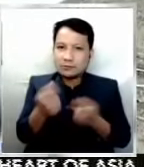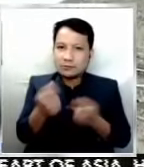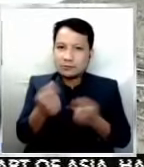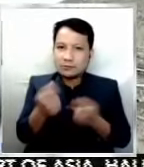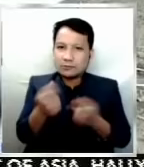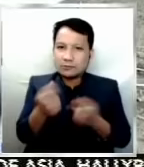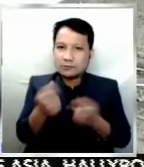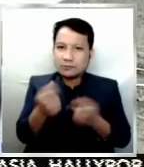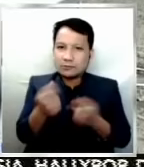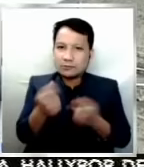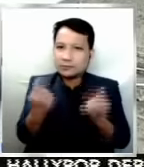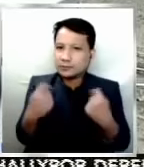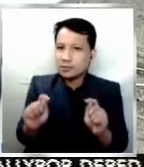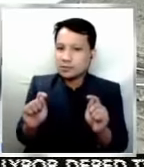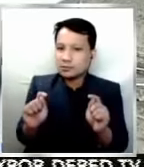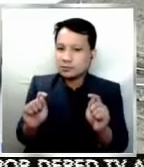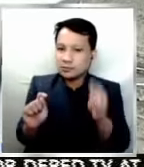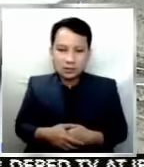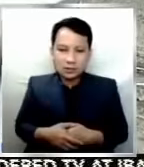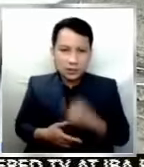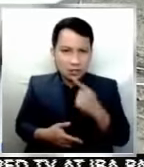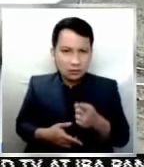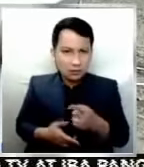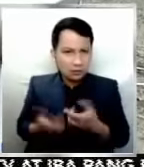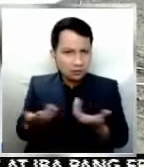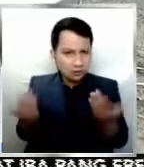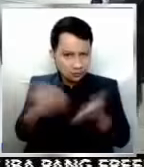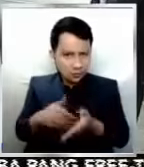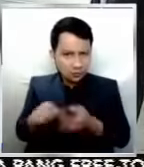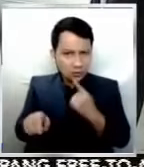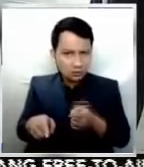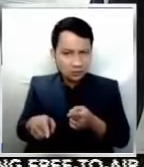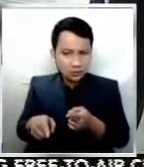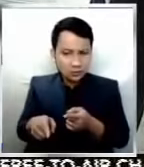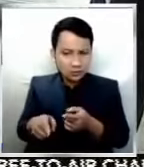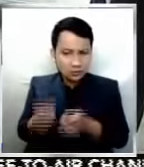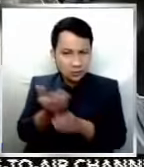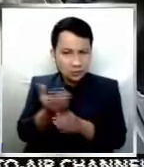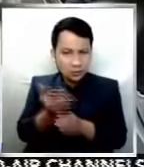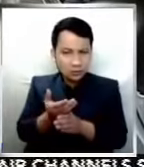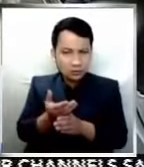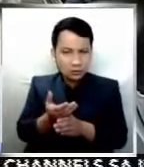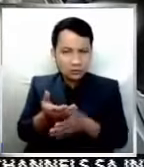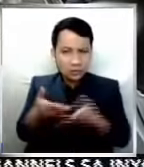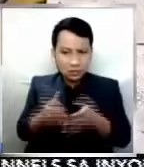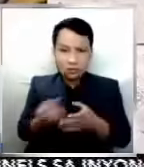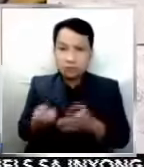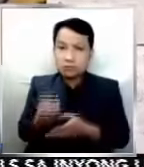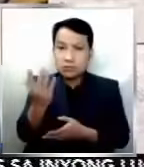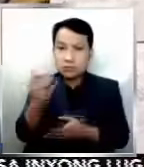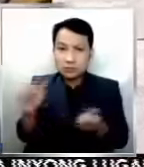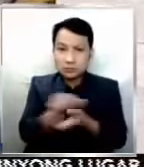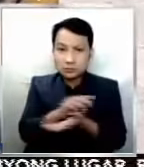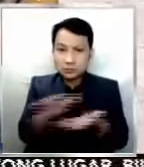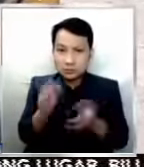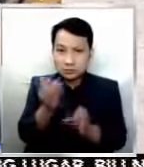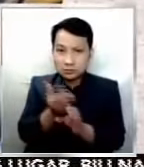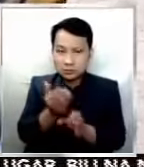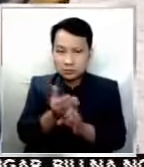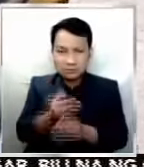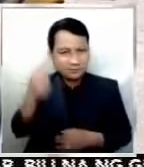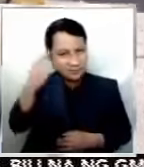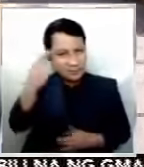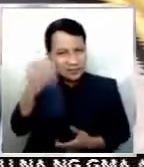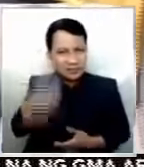ng mga magtatangka pa rin magsagawa ng luxury car smuggling. Sa laki ng halaga ng mga sinirang sasakyan, pinag-isipan din naman daw ng